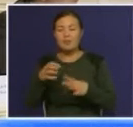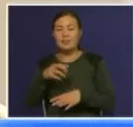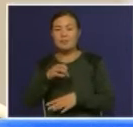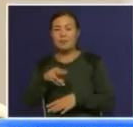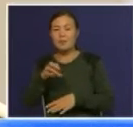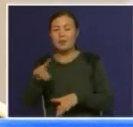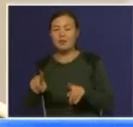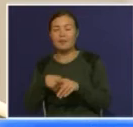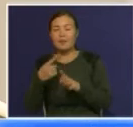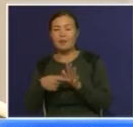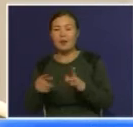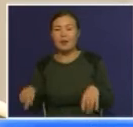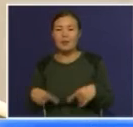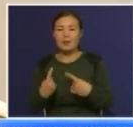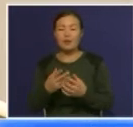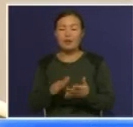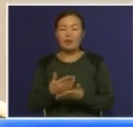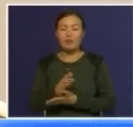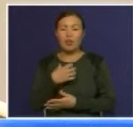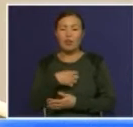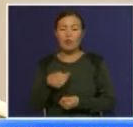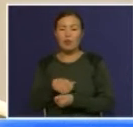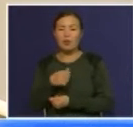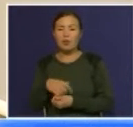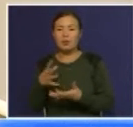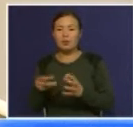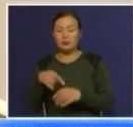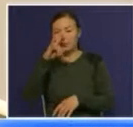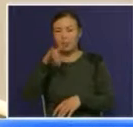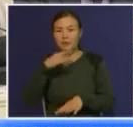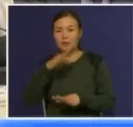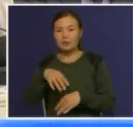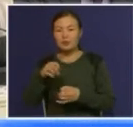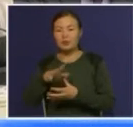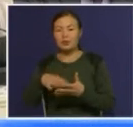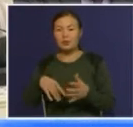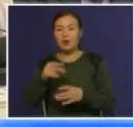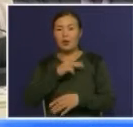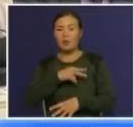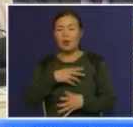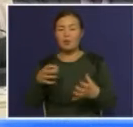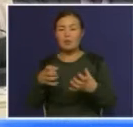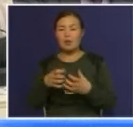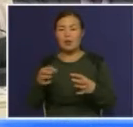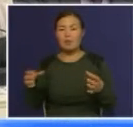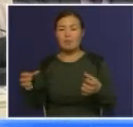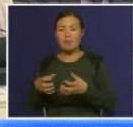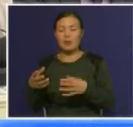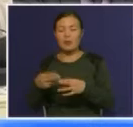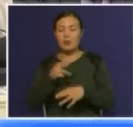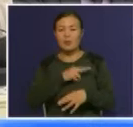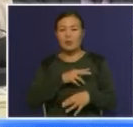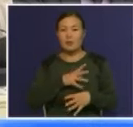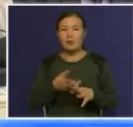охватили такие вопросы, как реализация стратегически важного документа, потенциал казахстанской идентичности, работа районных общественных объединений, трудовая